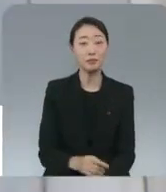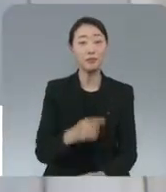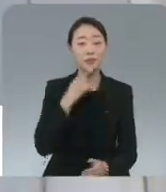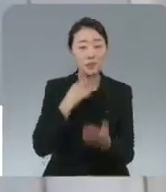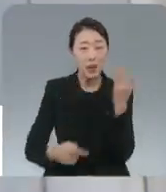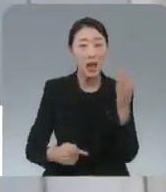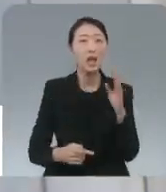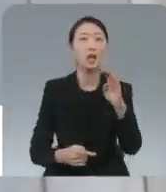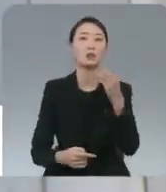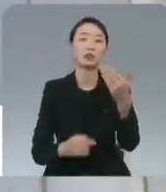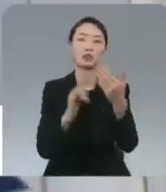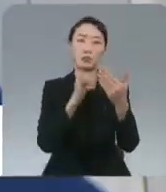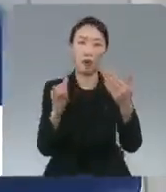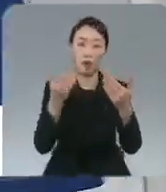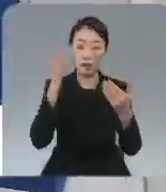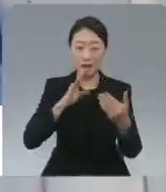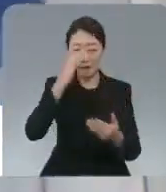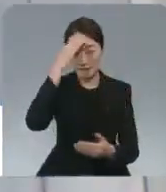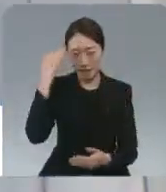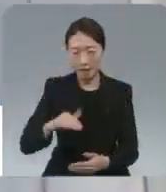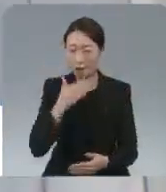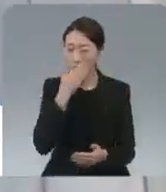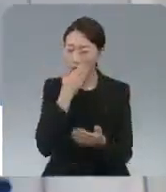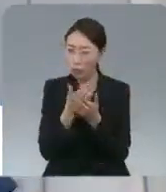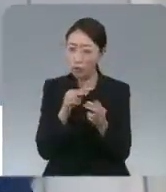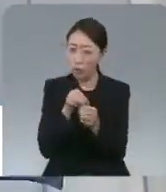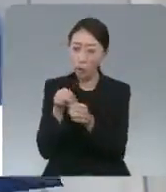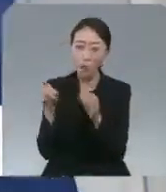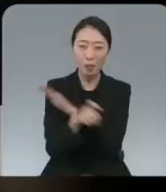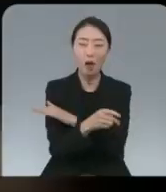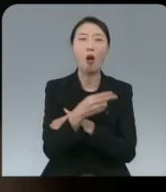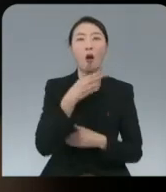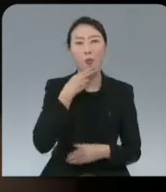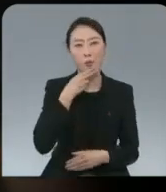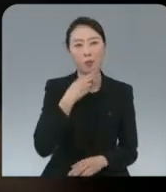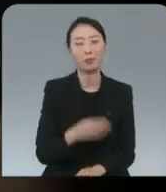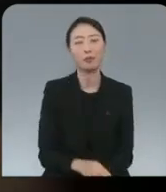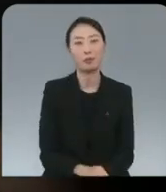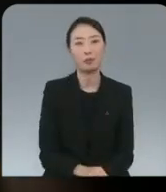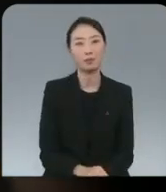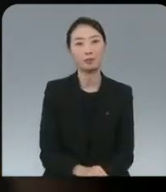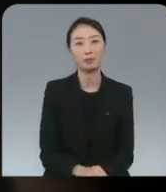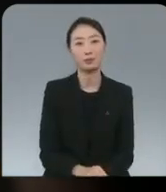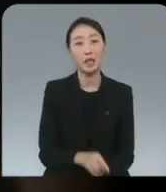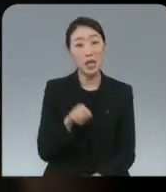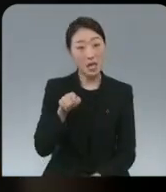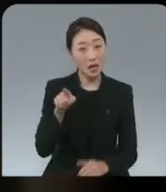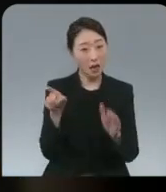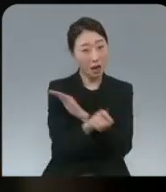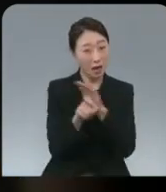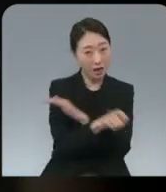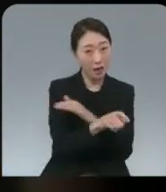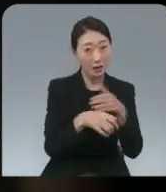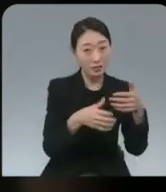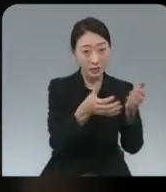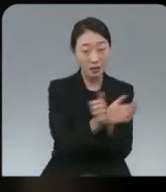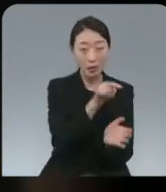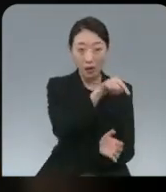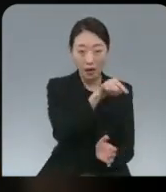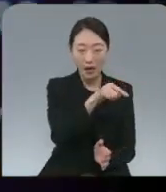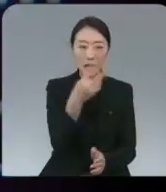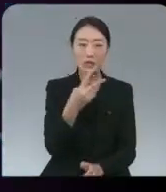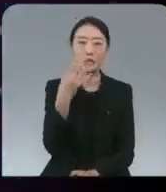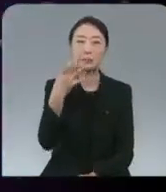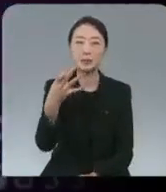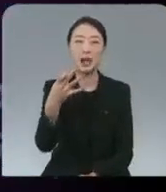intelijen tentang urusan luar negeri ataupun keamanan yang bocor polisi meyakini kelompok prioritas Korea Utara yang dikenal dengan nama Kim